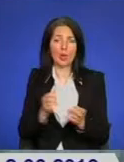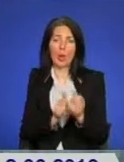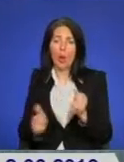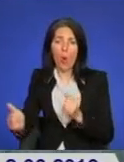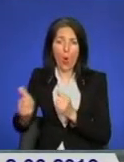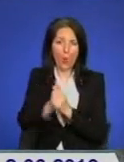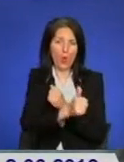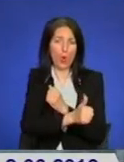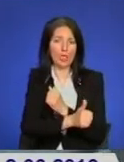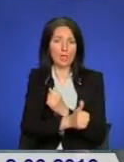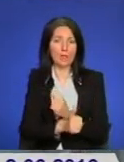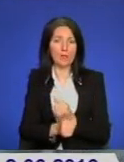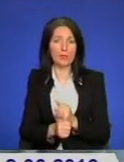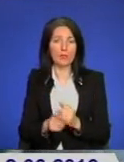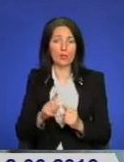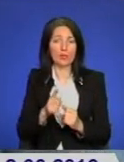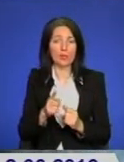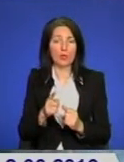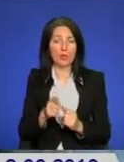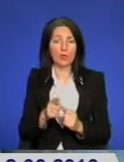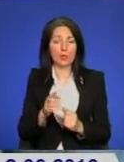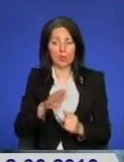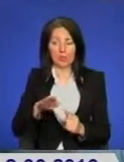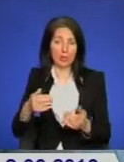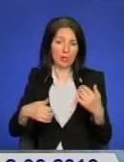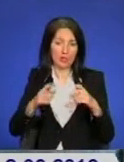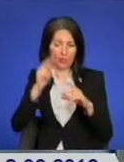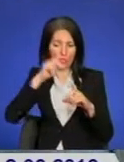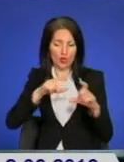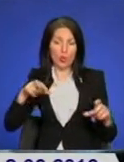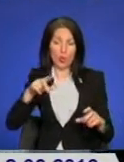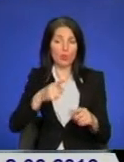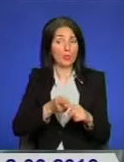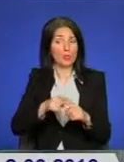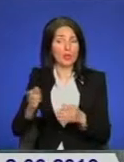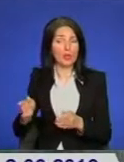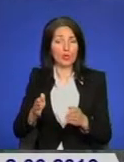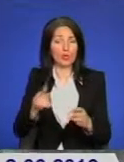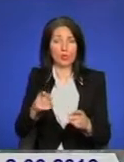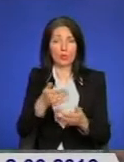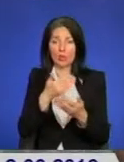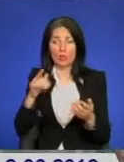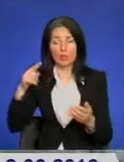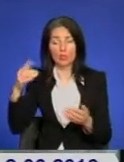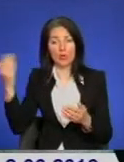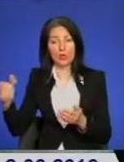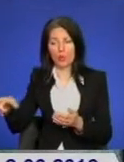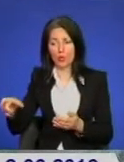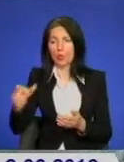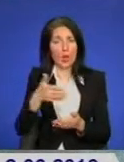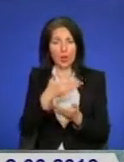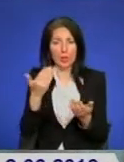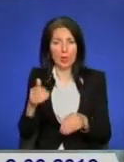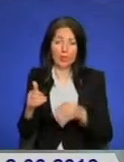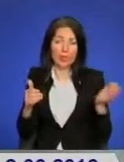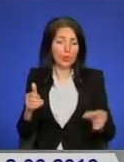обходити, причому часом йдуть і до школи, і ще кудись по цій дорозі. Тут не облаштовано ні з одного боку тротуар, ні з другого боку. Тому